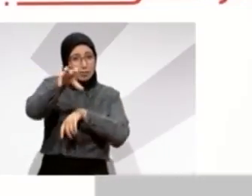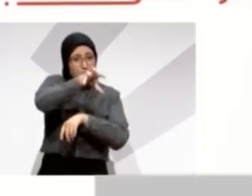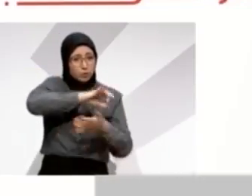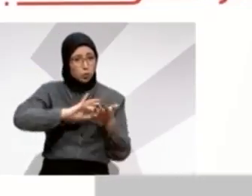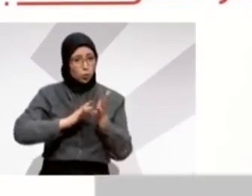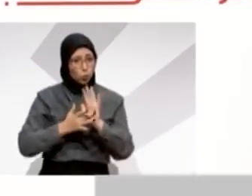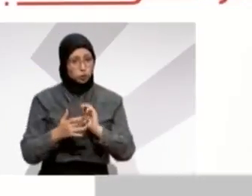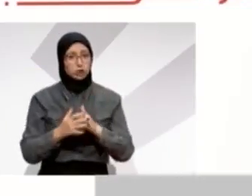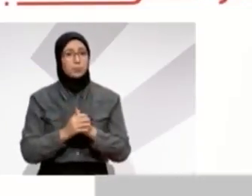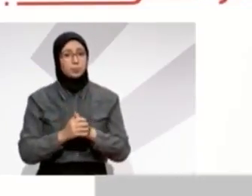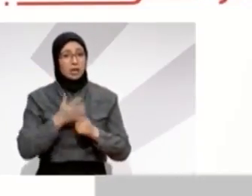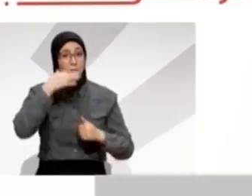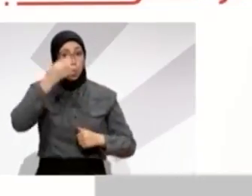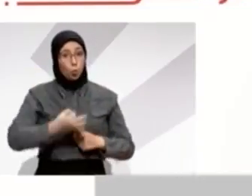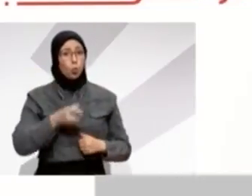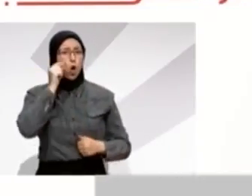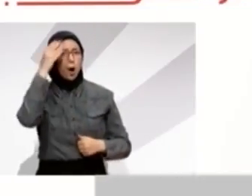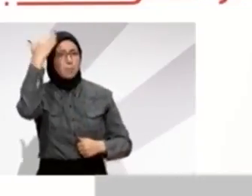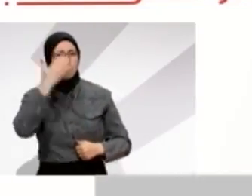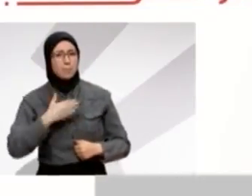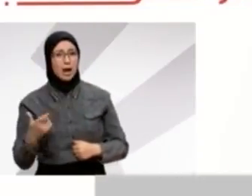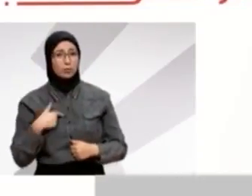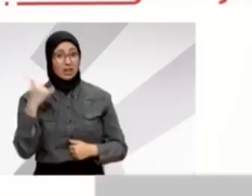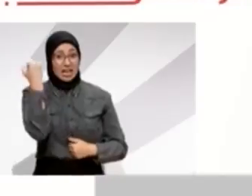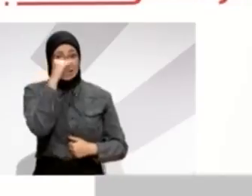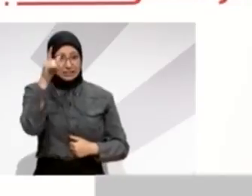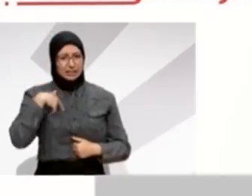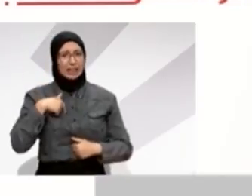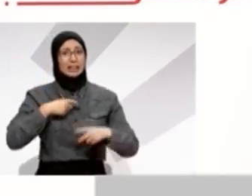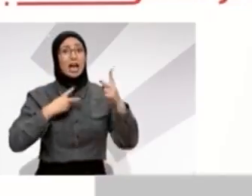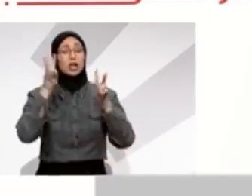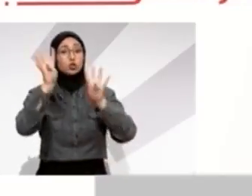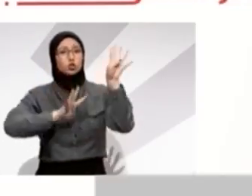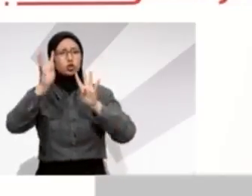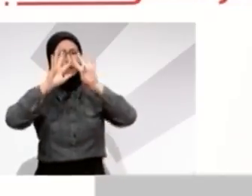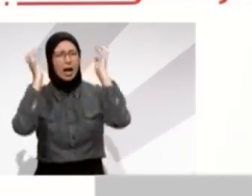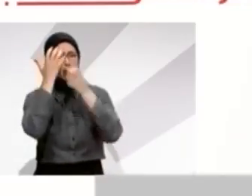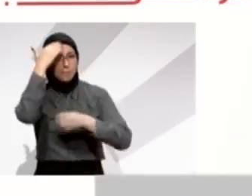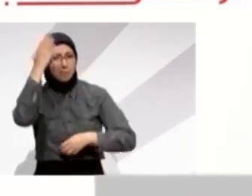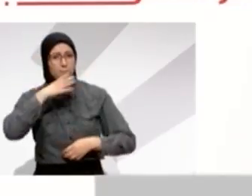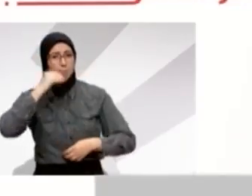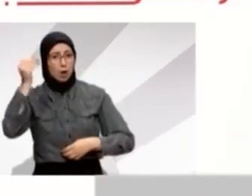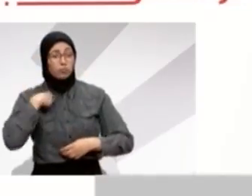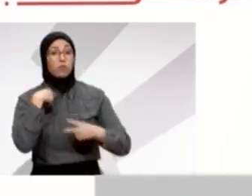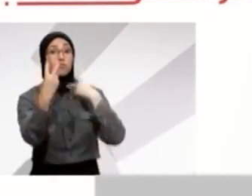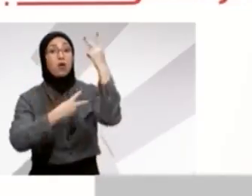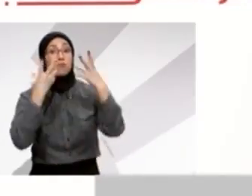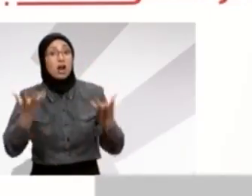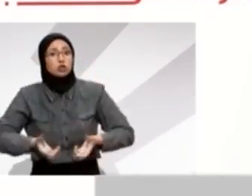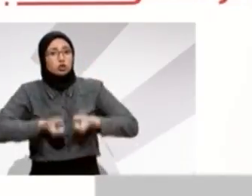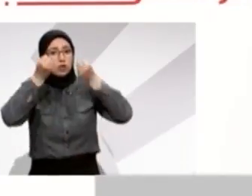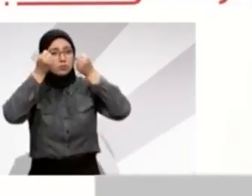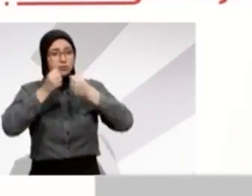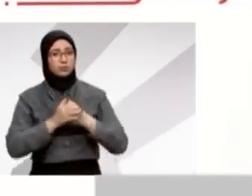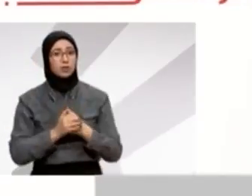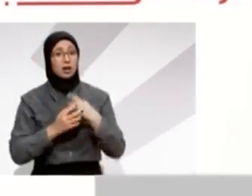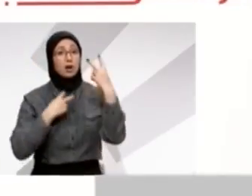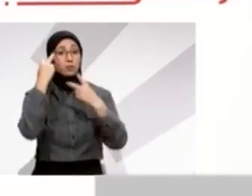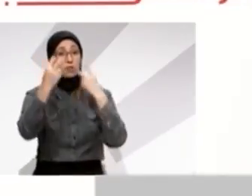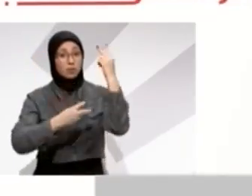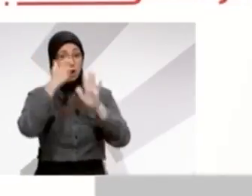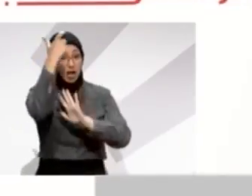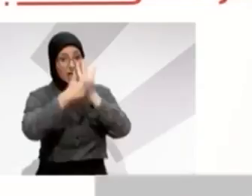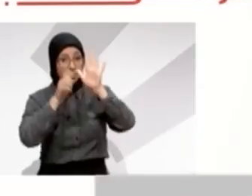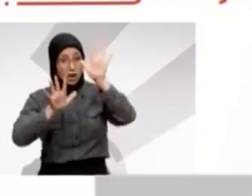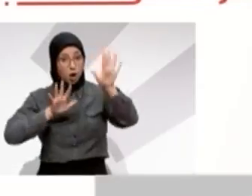في مجال تغير ولاد احمد اذا كنت شعبا عظيما وصوت لنفسك في اللحظه الحاسمه صوت واللقاء مع